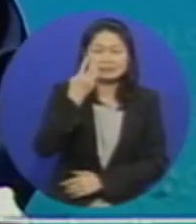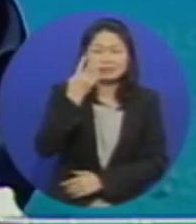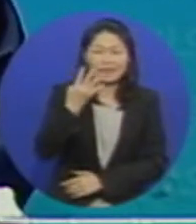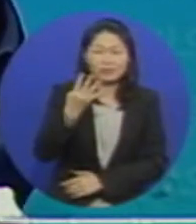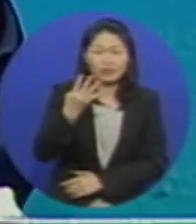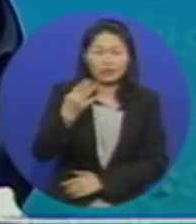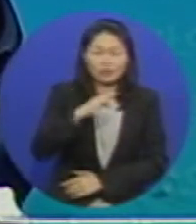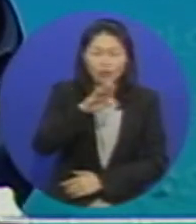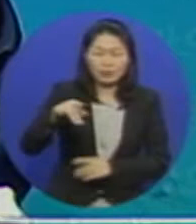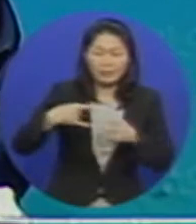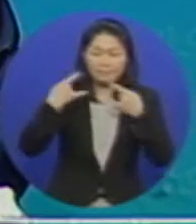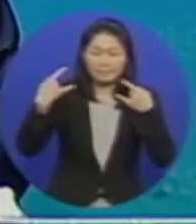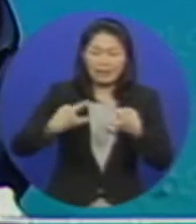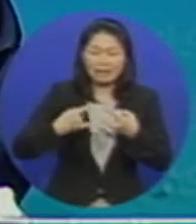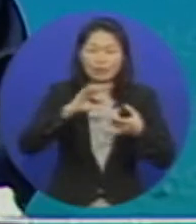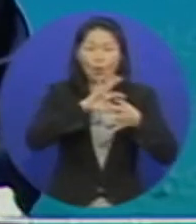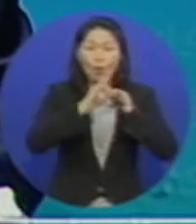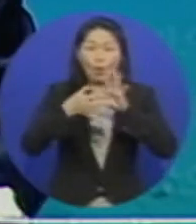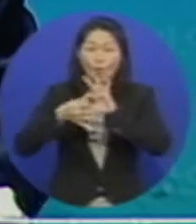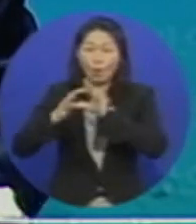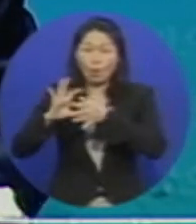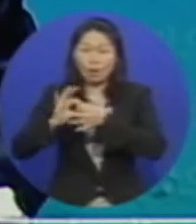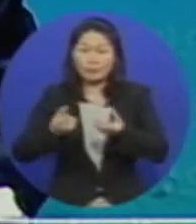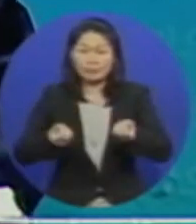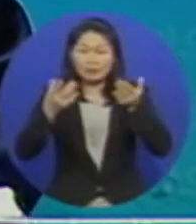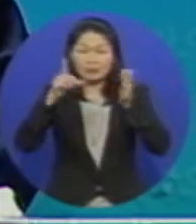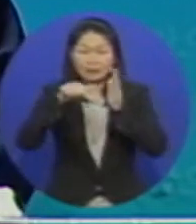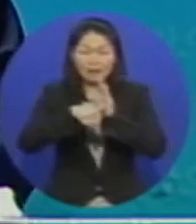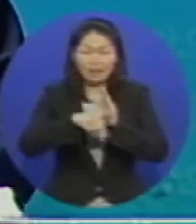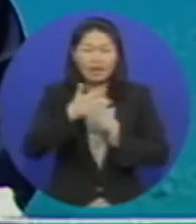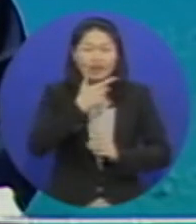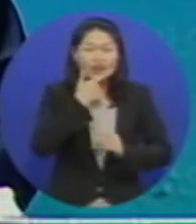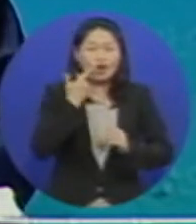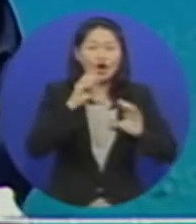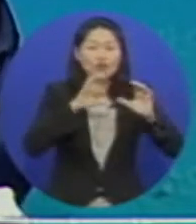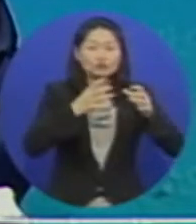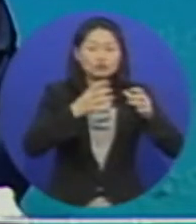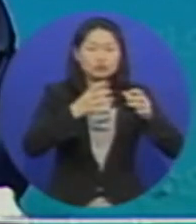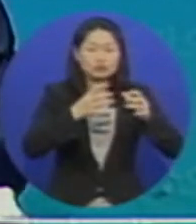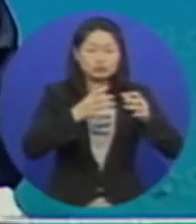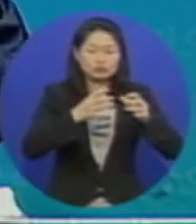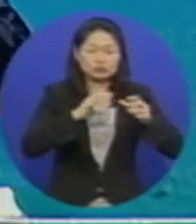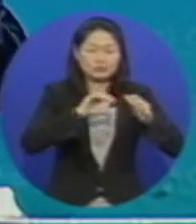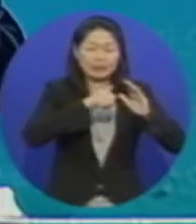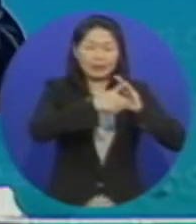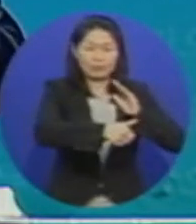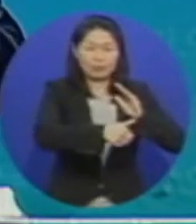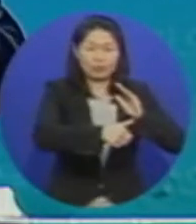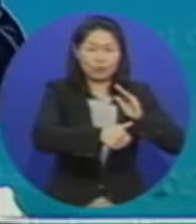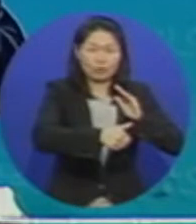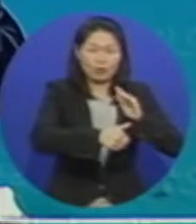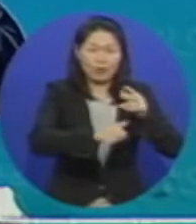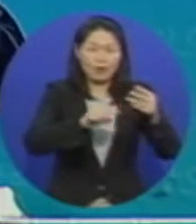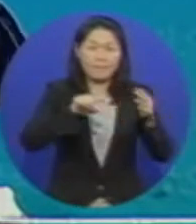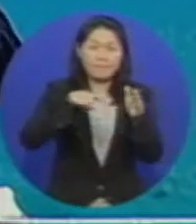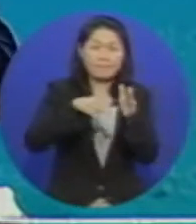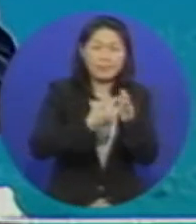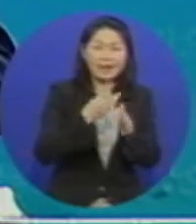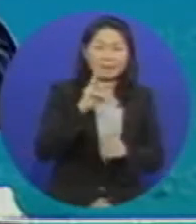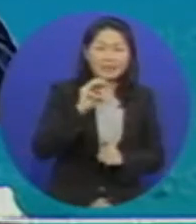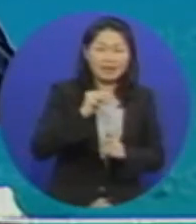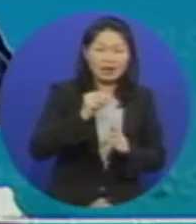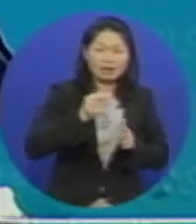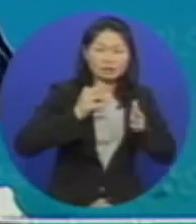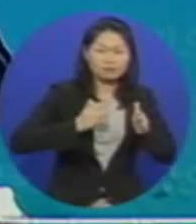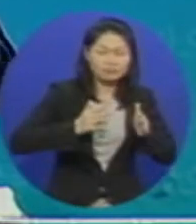파리 올림픽 때 영국 국가대표 육상 선수 에릭 리델 100매 다 출전을